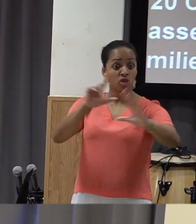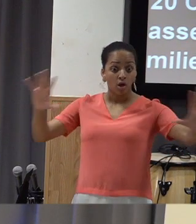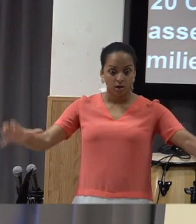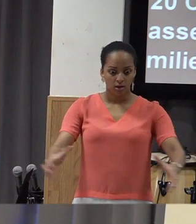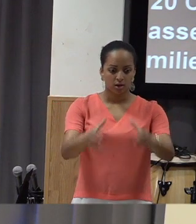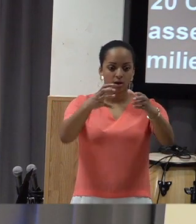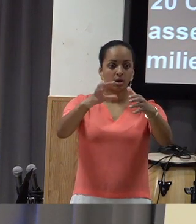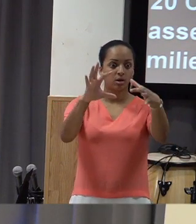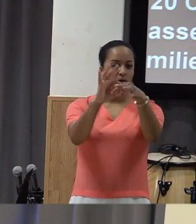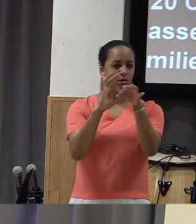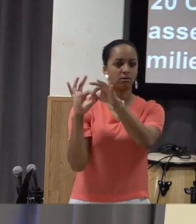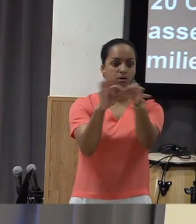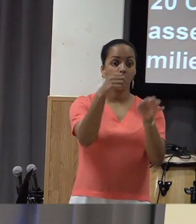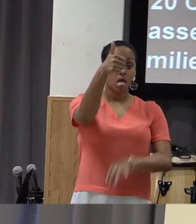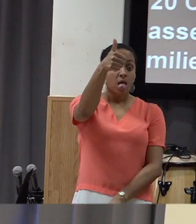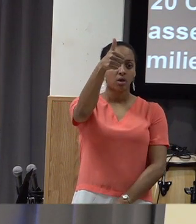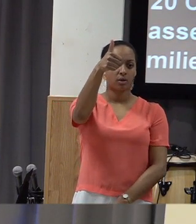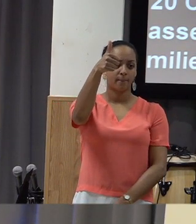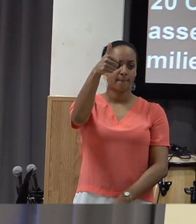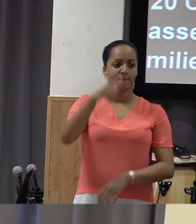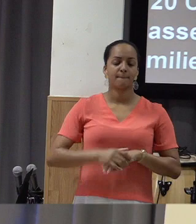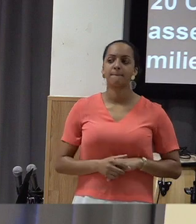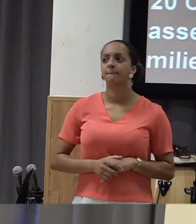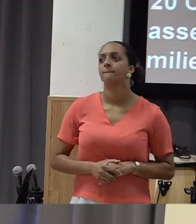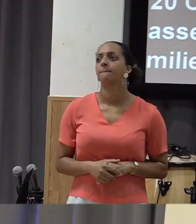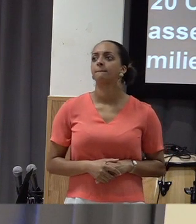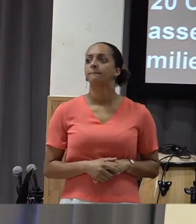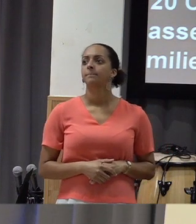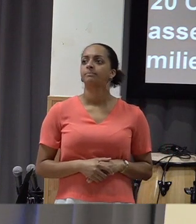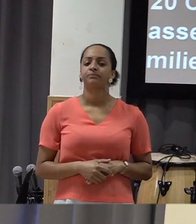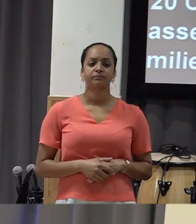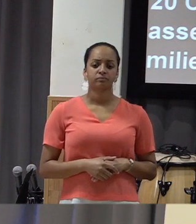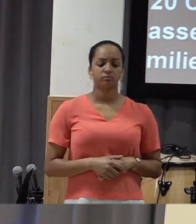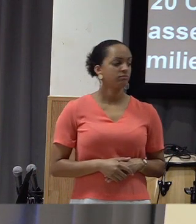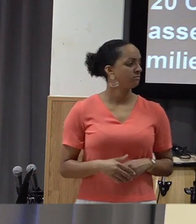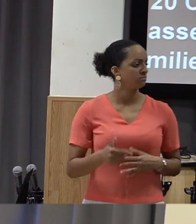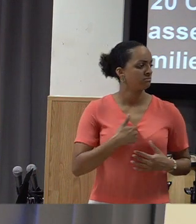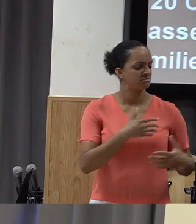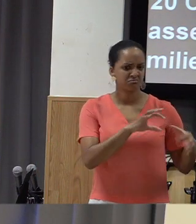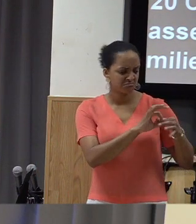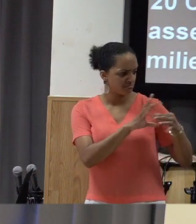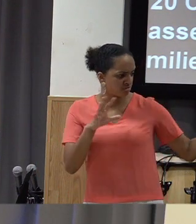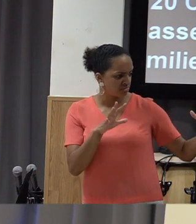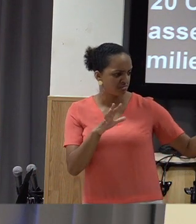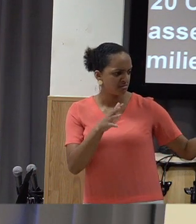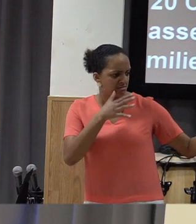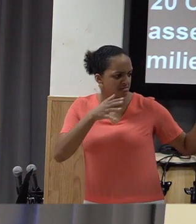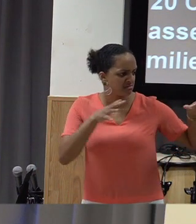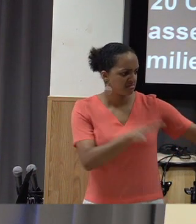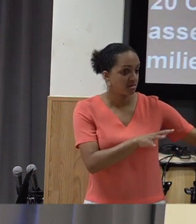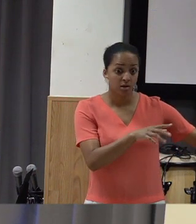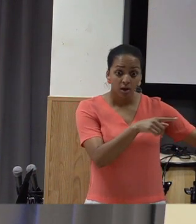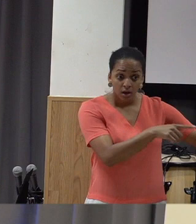Comme nous l'avons dit dans la première partie de ce message, celui qui est divisé contre son frère est donc divisé contre